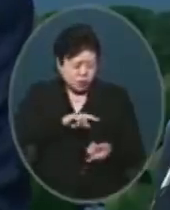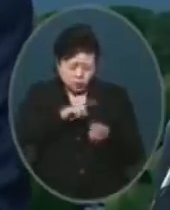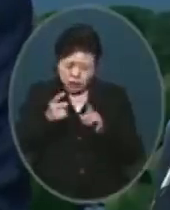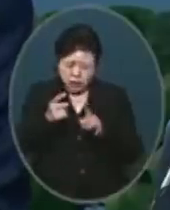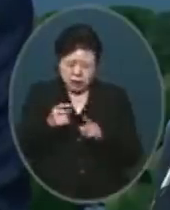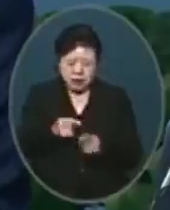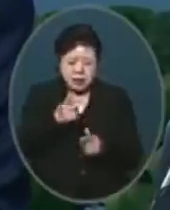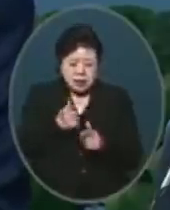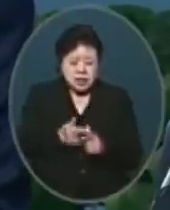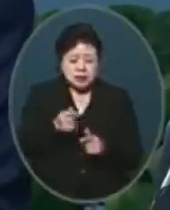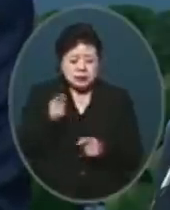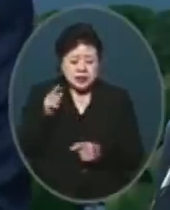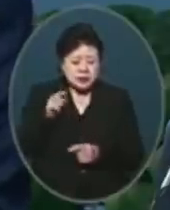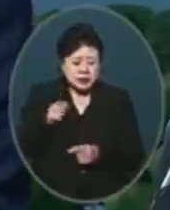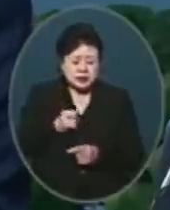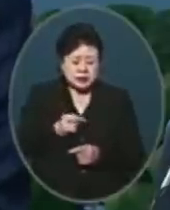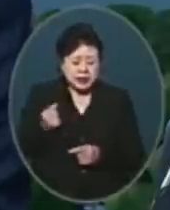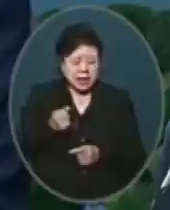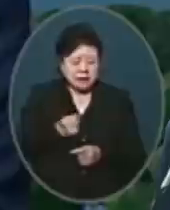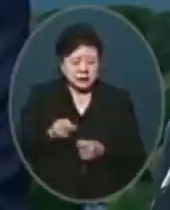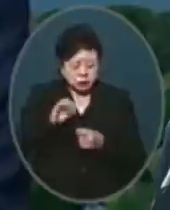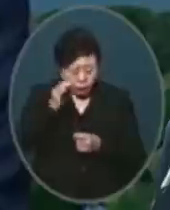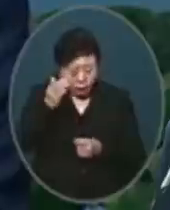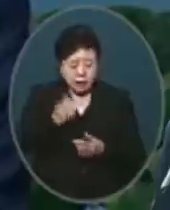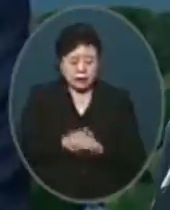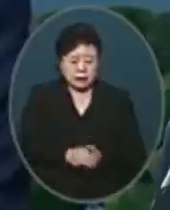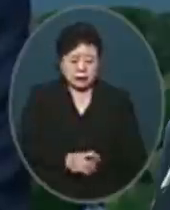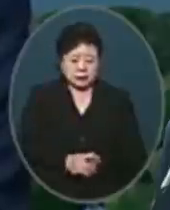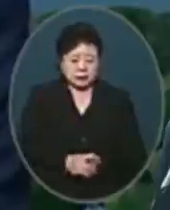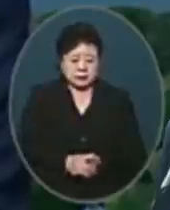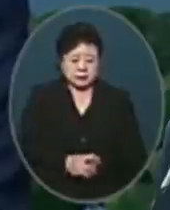있으면 예수님은 그 1%만 가지면 되는 것입니다.